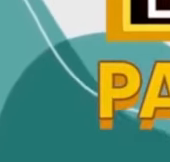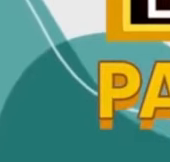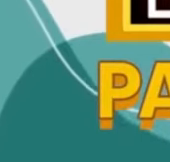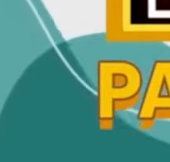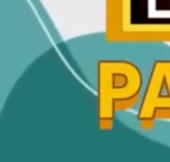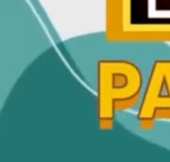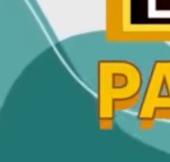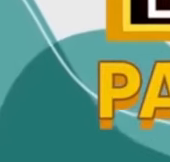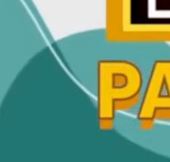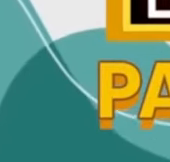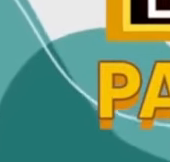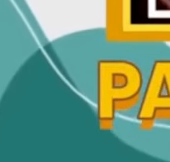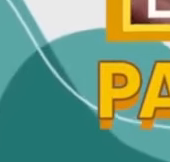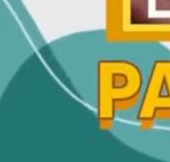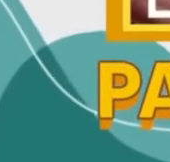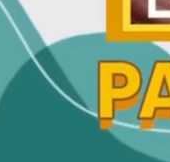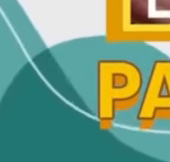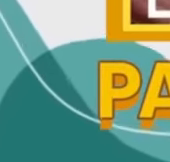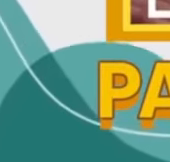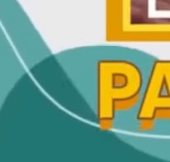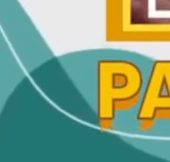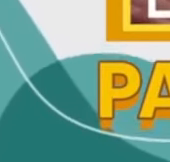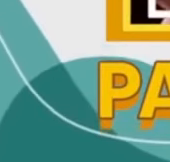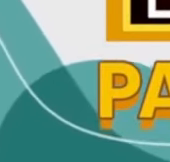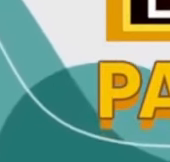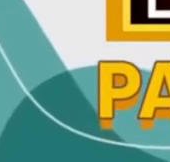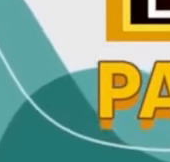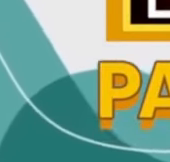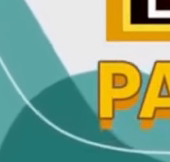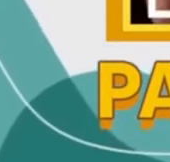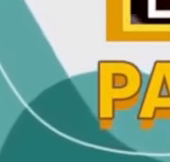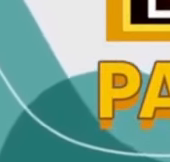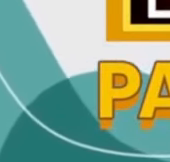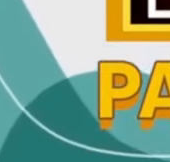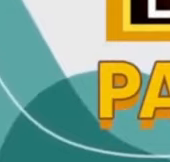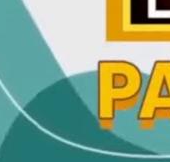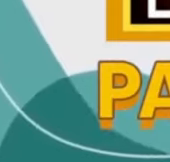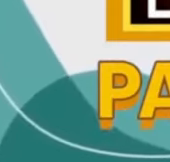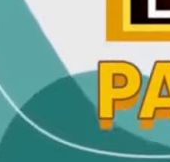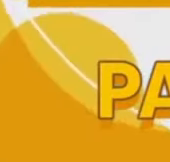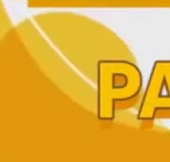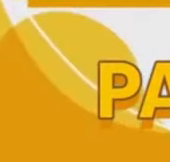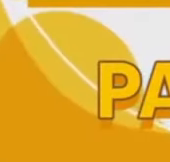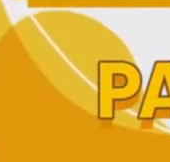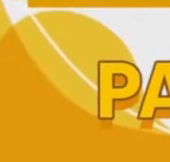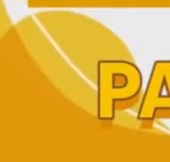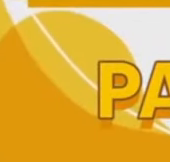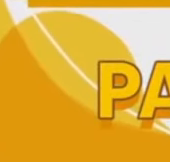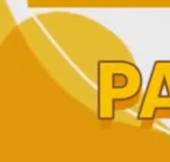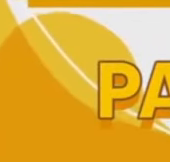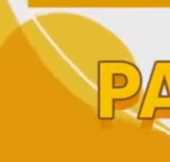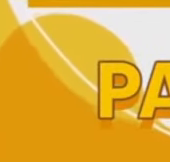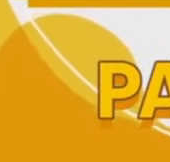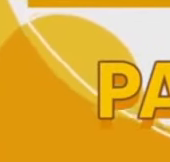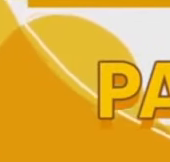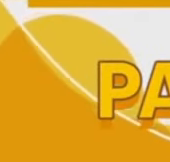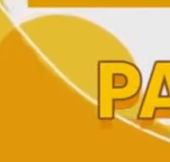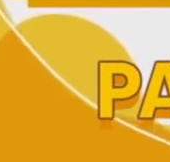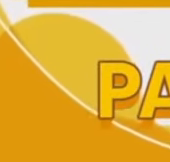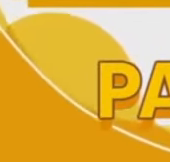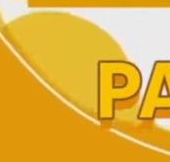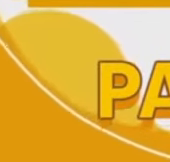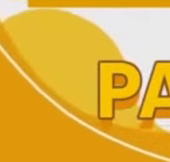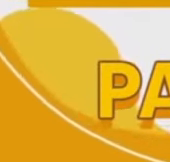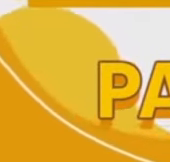kumukontak ako ng mga tao, especially na alam ko na medyo critical tong lugar na to. May mga biking group per